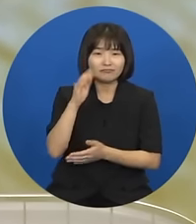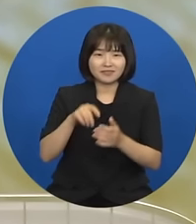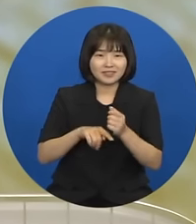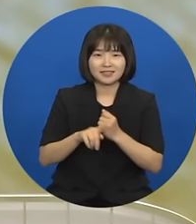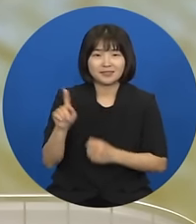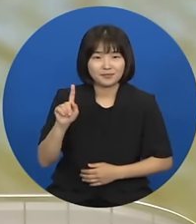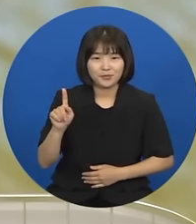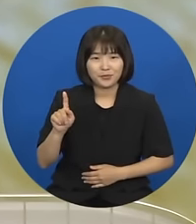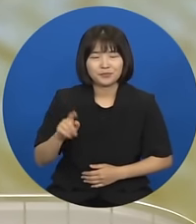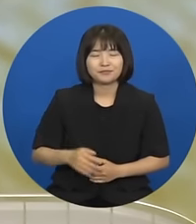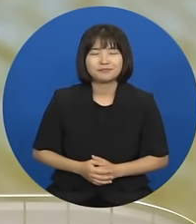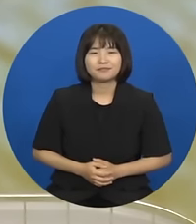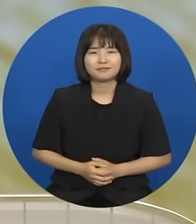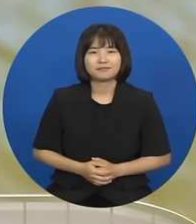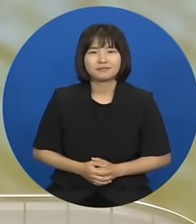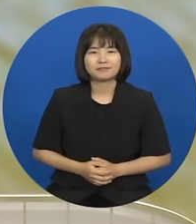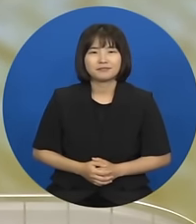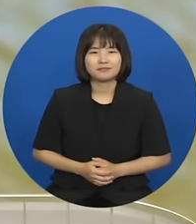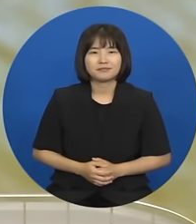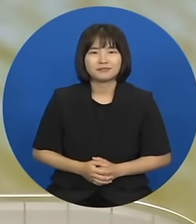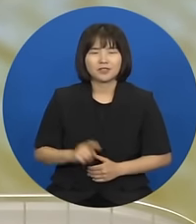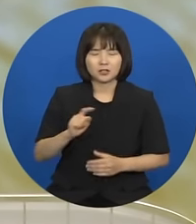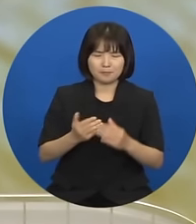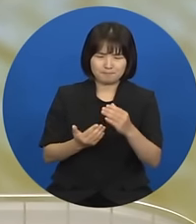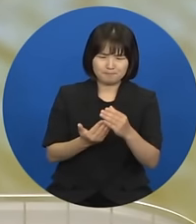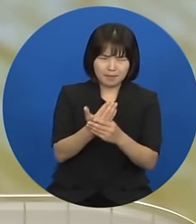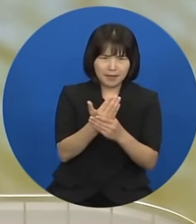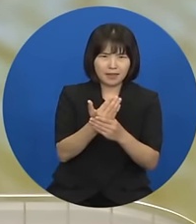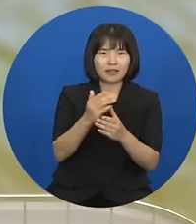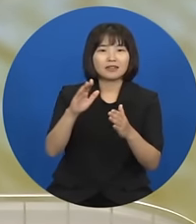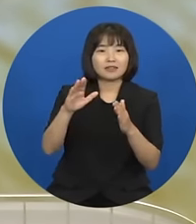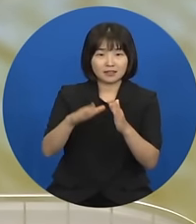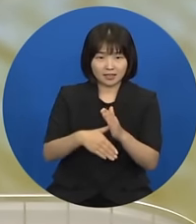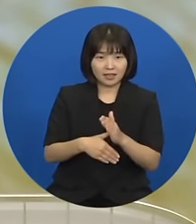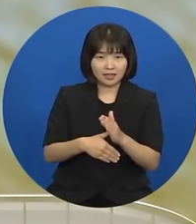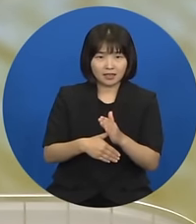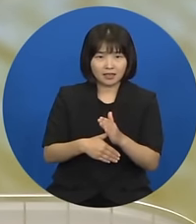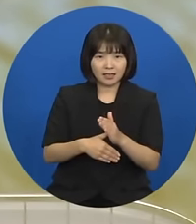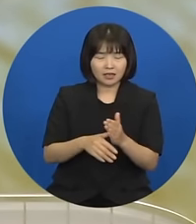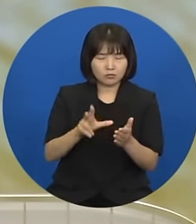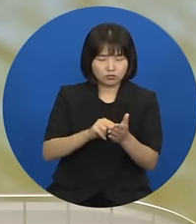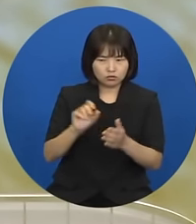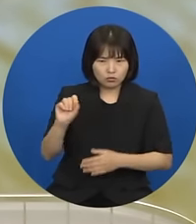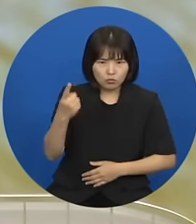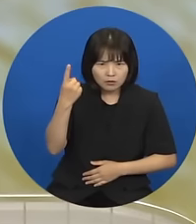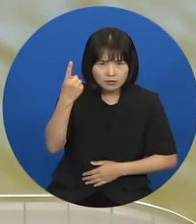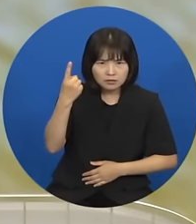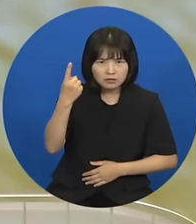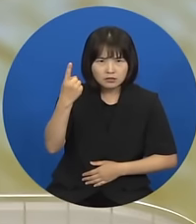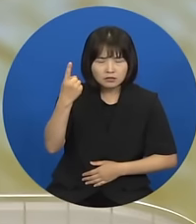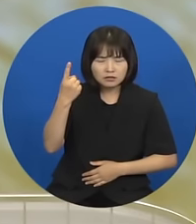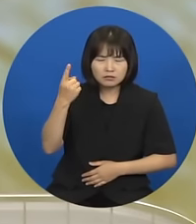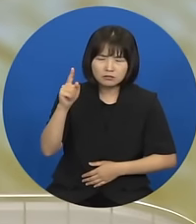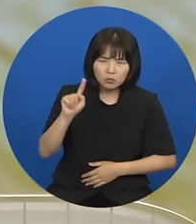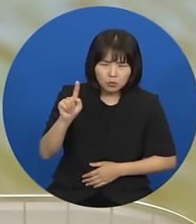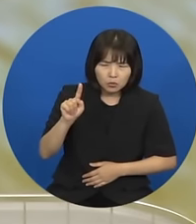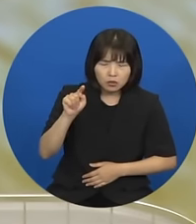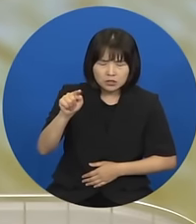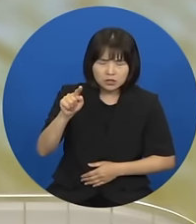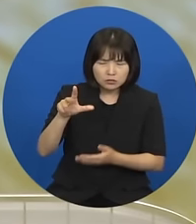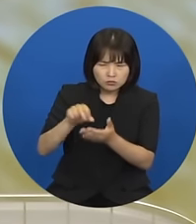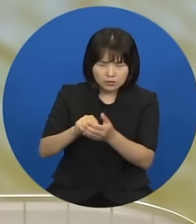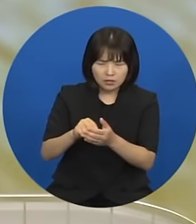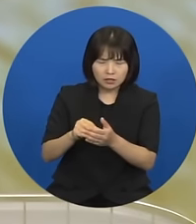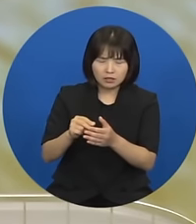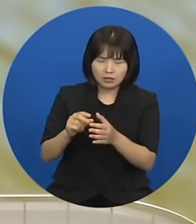하면 어떤 사건이 우리에게 발생했을 때 문제의 원인이 뭔지, 이 문제를 통해 내가